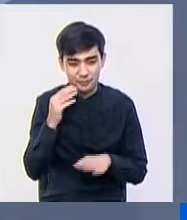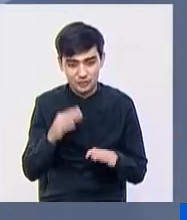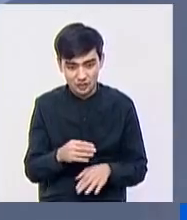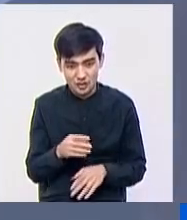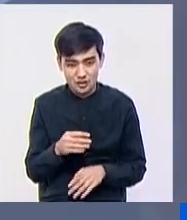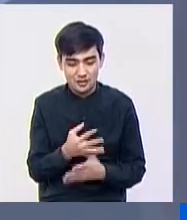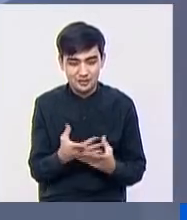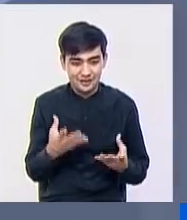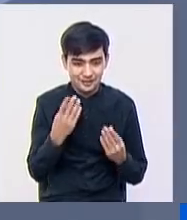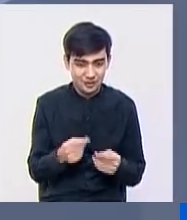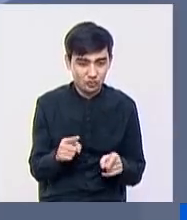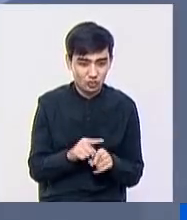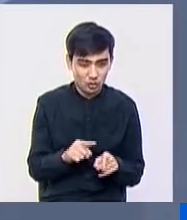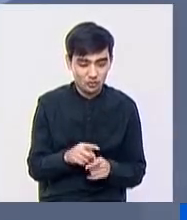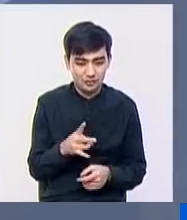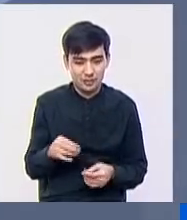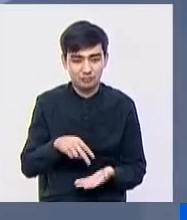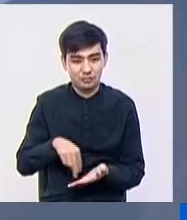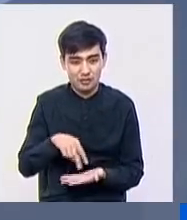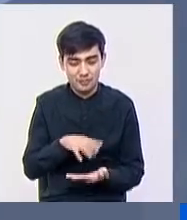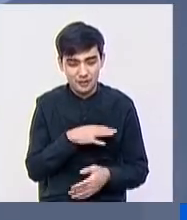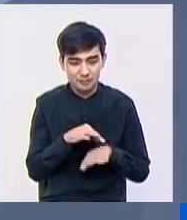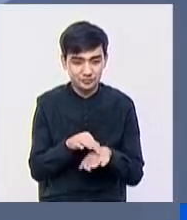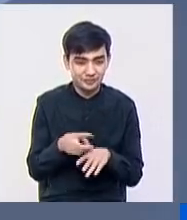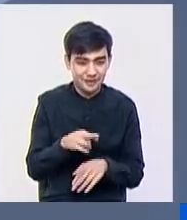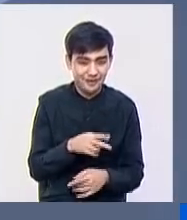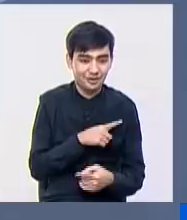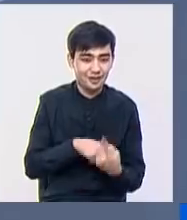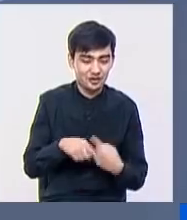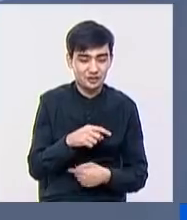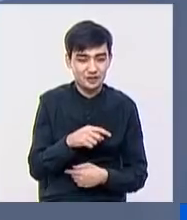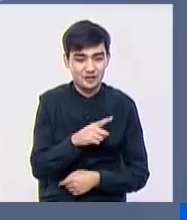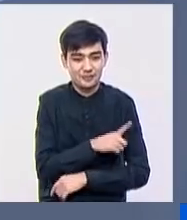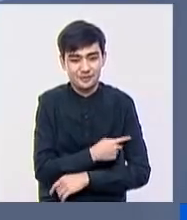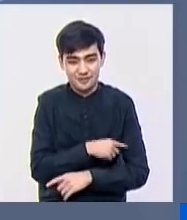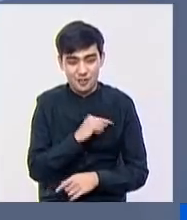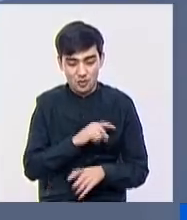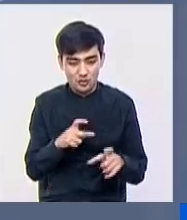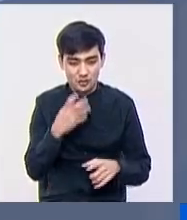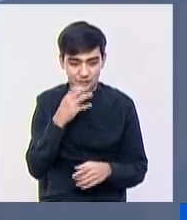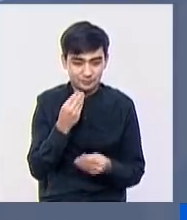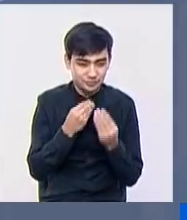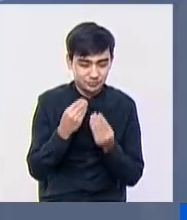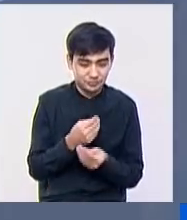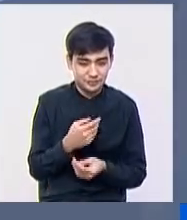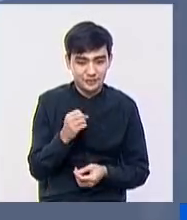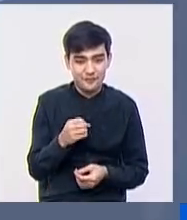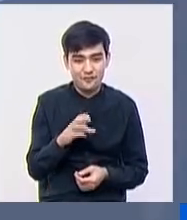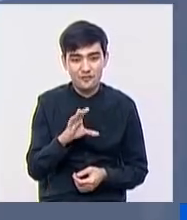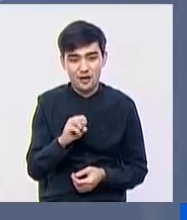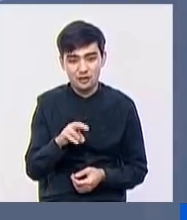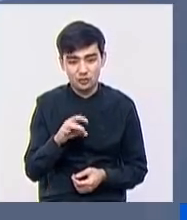уже несколько суток тоже на ногах. Они развозят для наших медиков горячее питание. К нам в студию Информбюро пришла